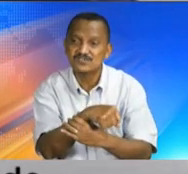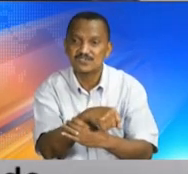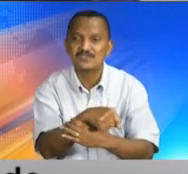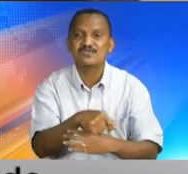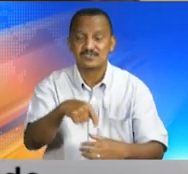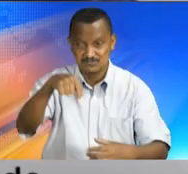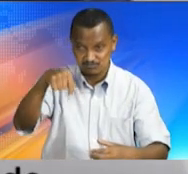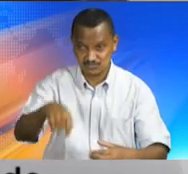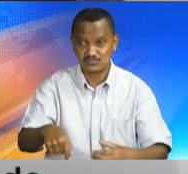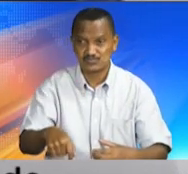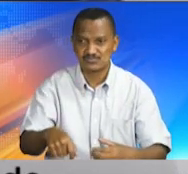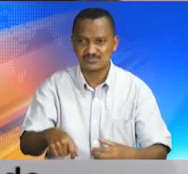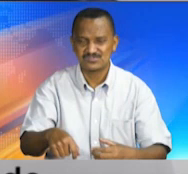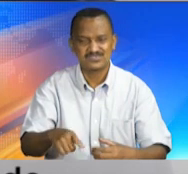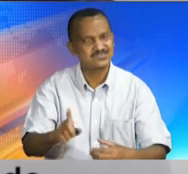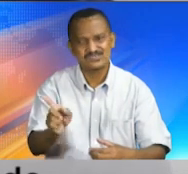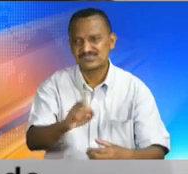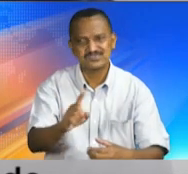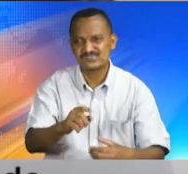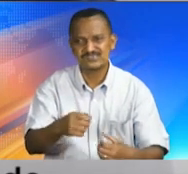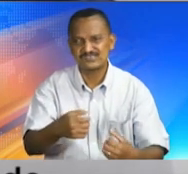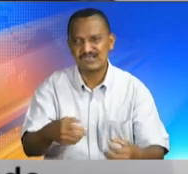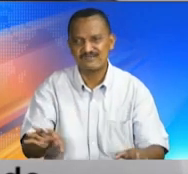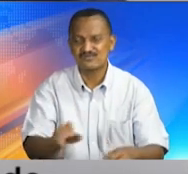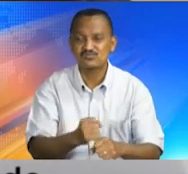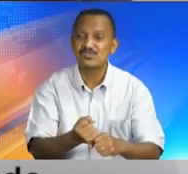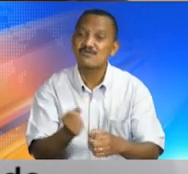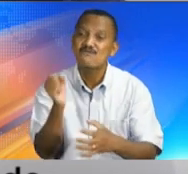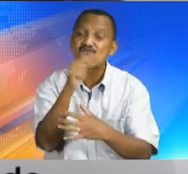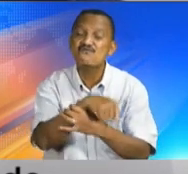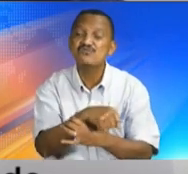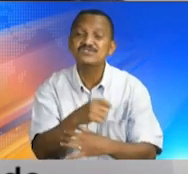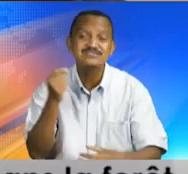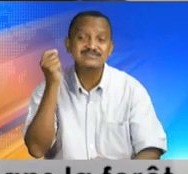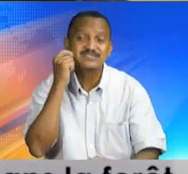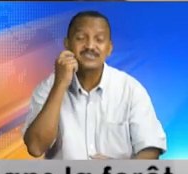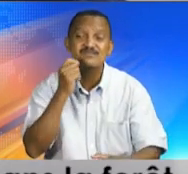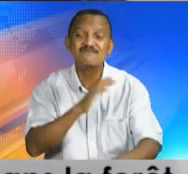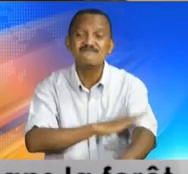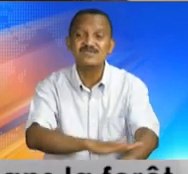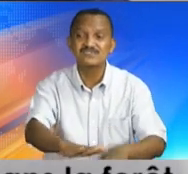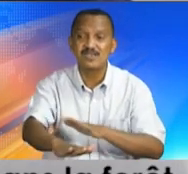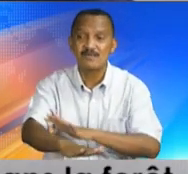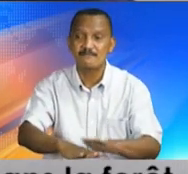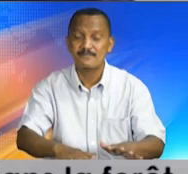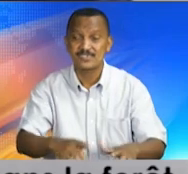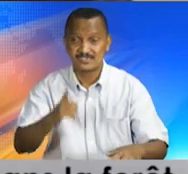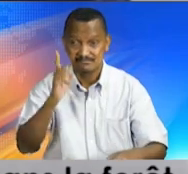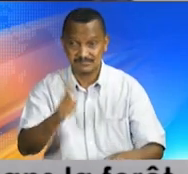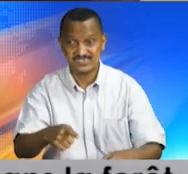hita dia tsy maharaka ny filana mihitsy a ny vokatra Tantely an'ilay ara-pahasalamana. Misy any ny Tantely